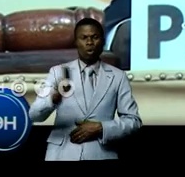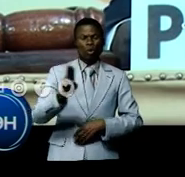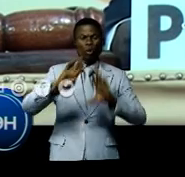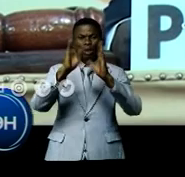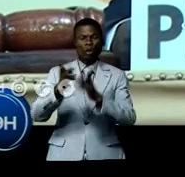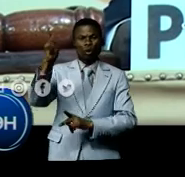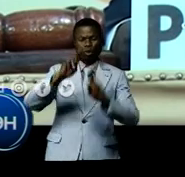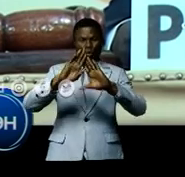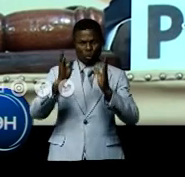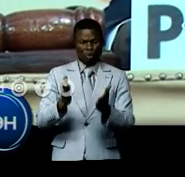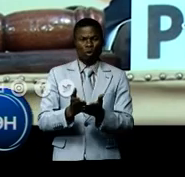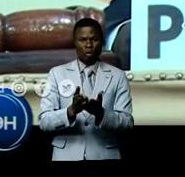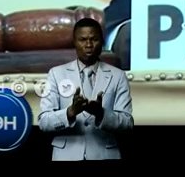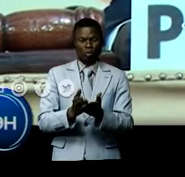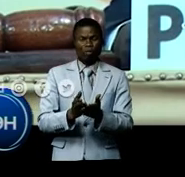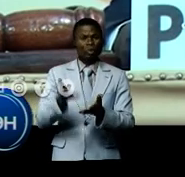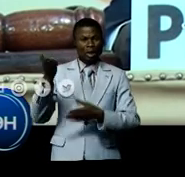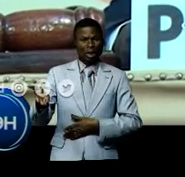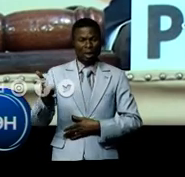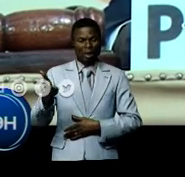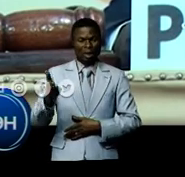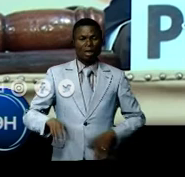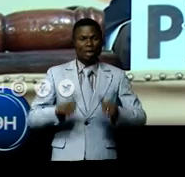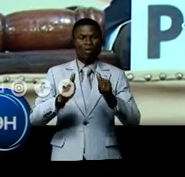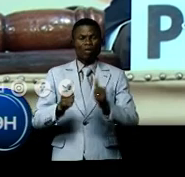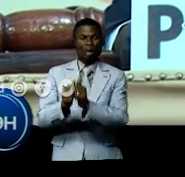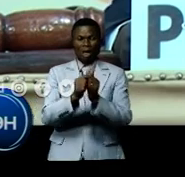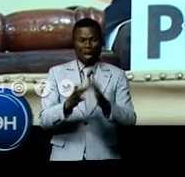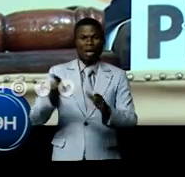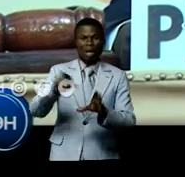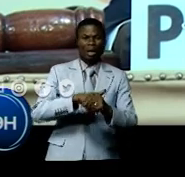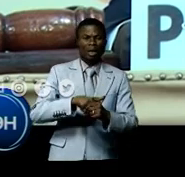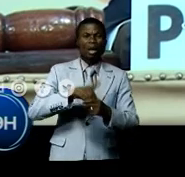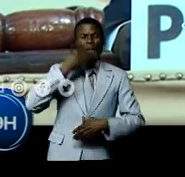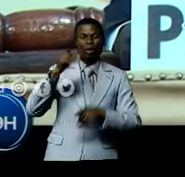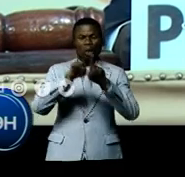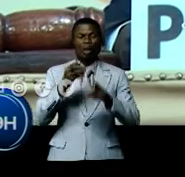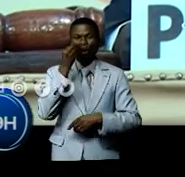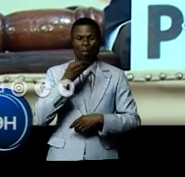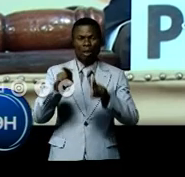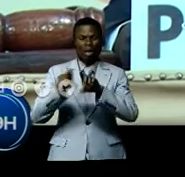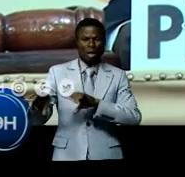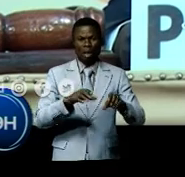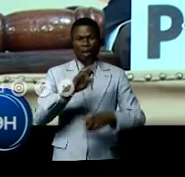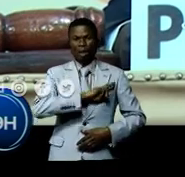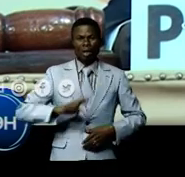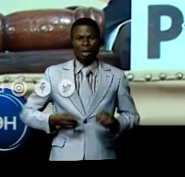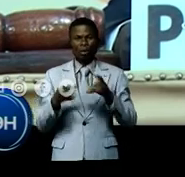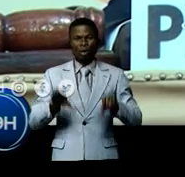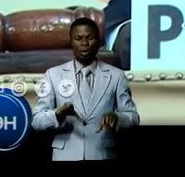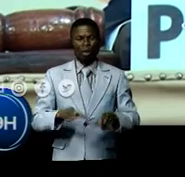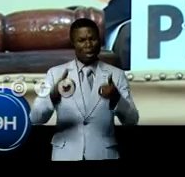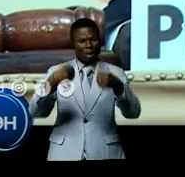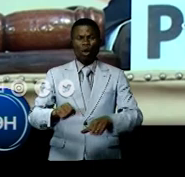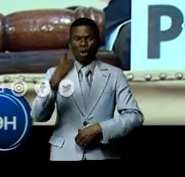la population qu'elle représente vit avec vous en esprit, en parole et en action. La République démocratique du Congo